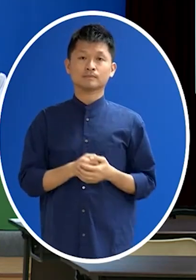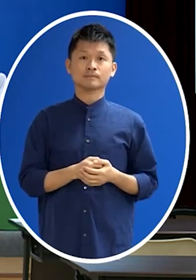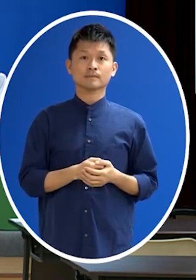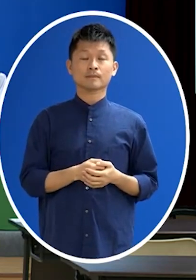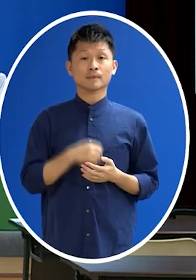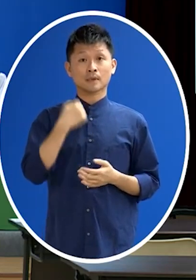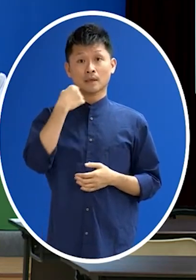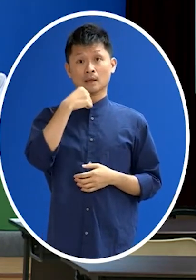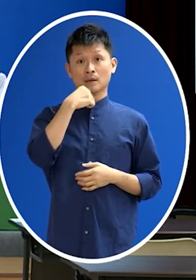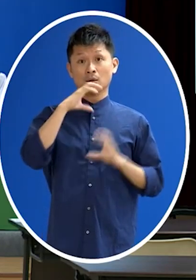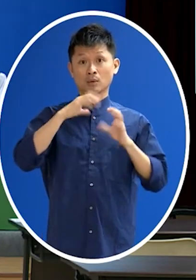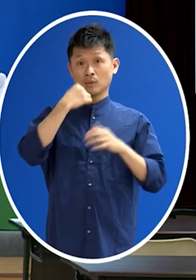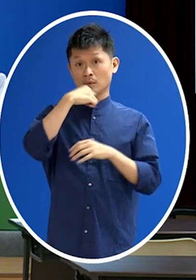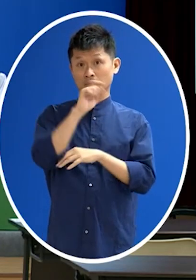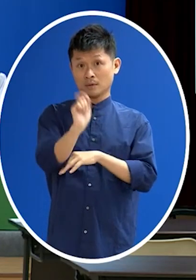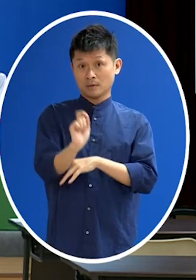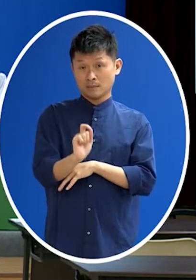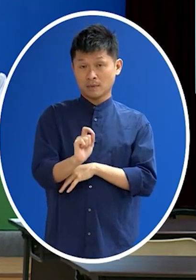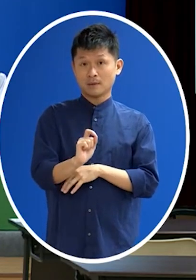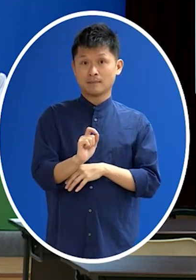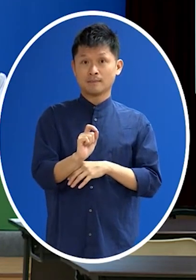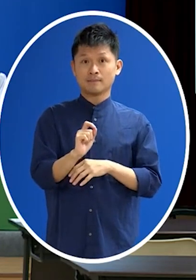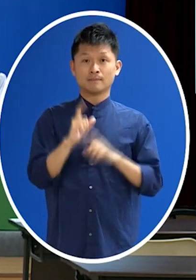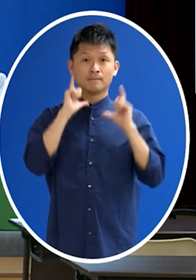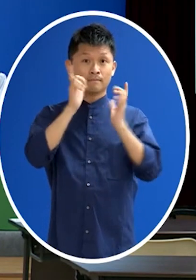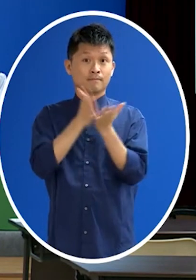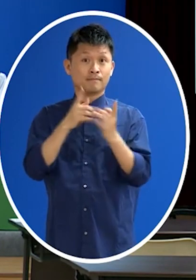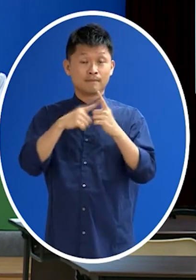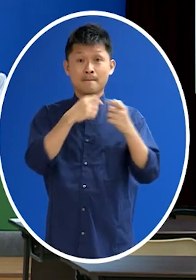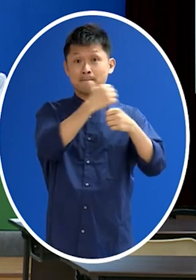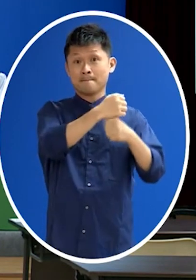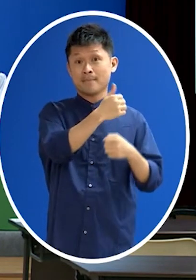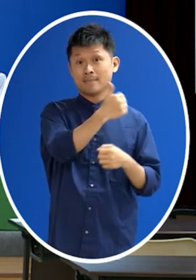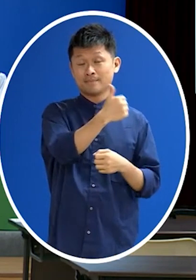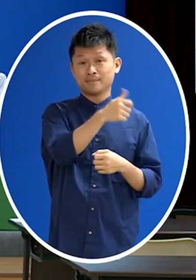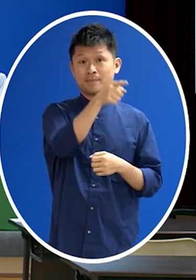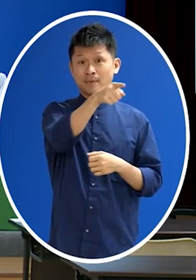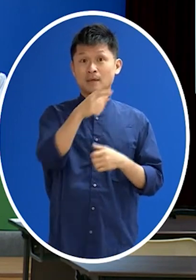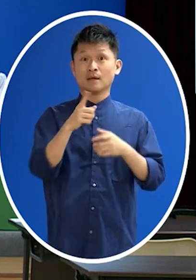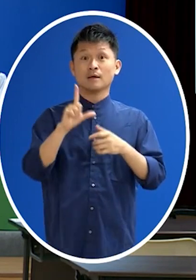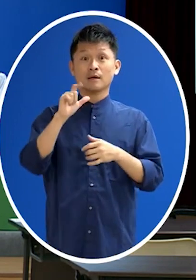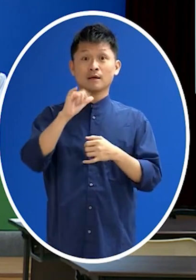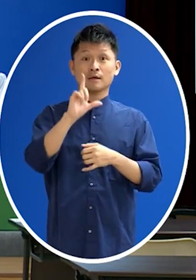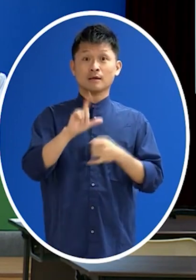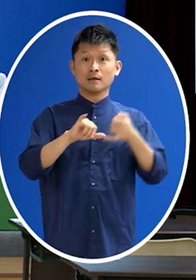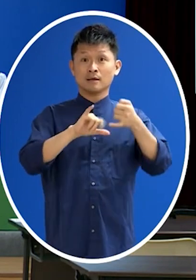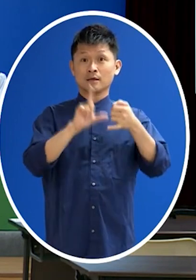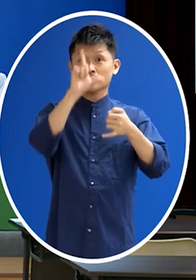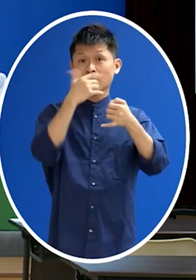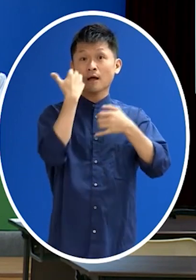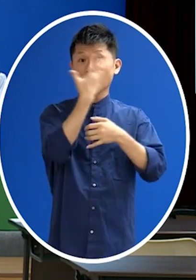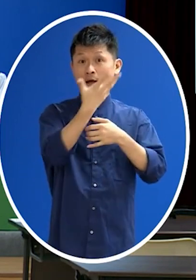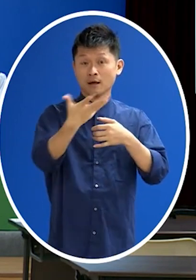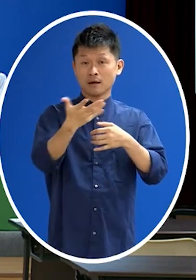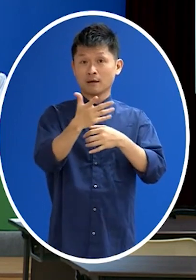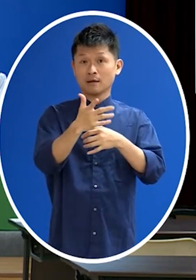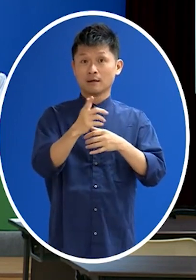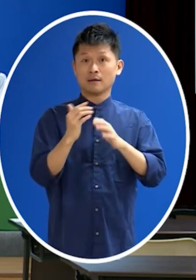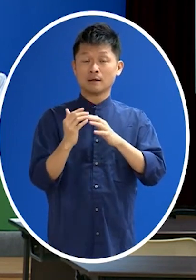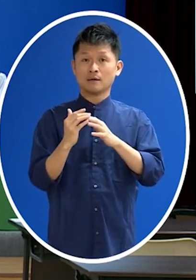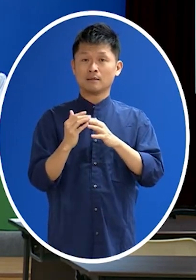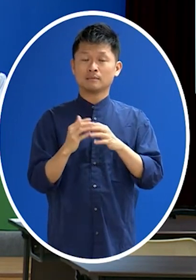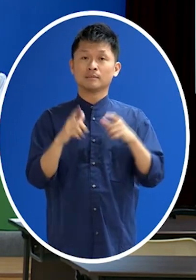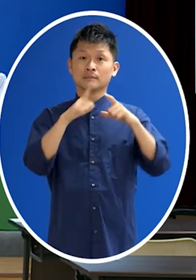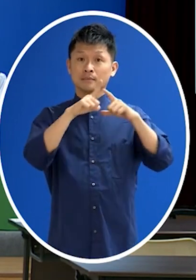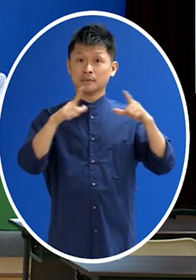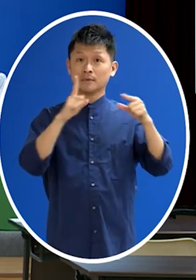就是国台办的发言人马晓光今天他表示，就是上海复星药厂有 VNT 的中国的这个代理，大